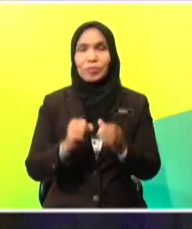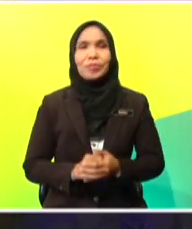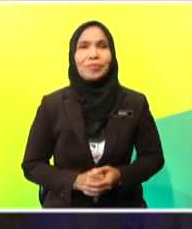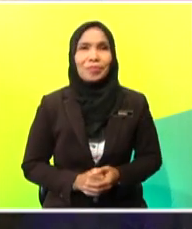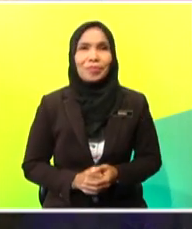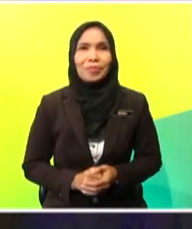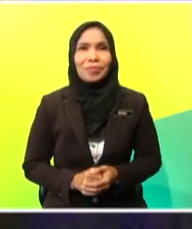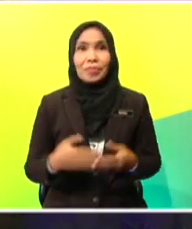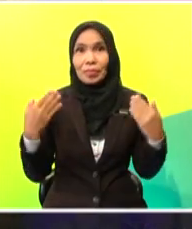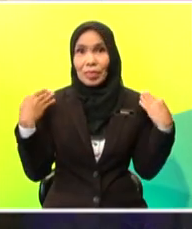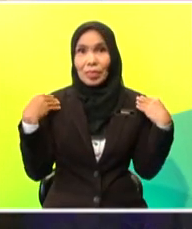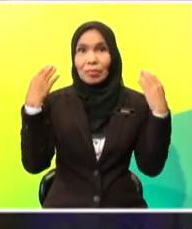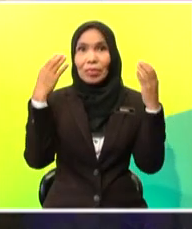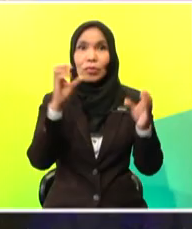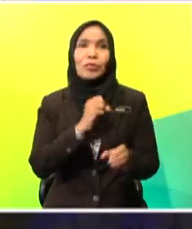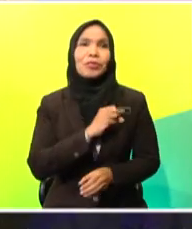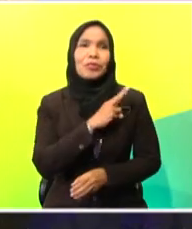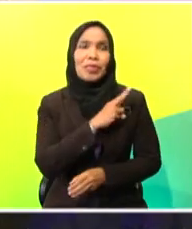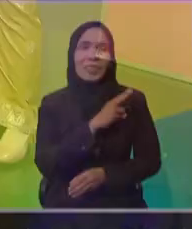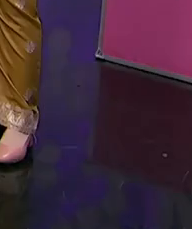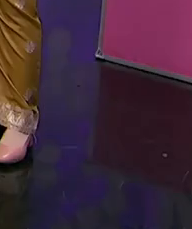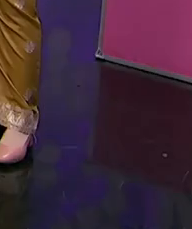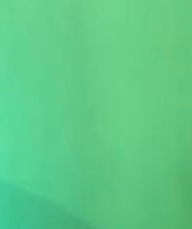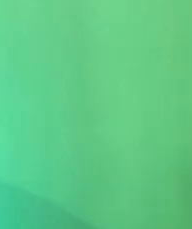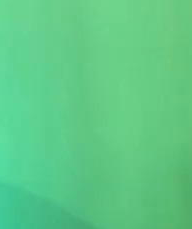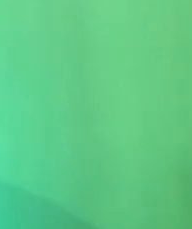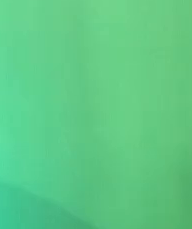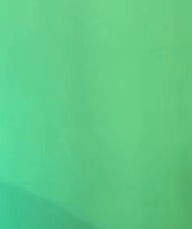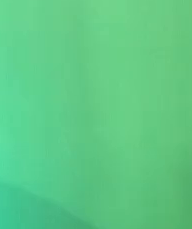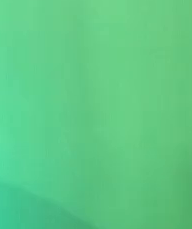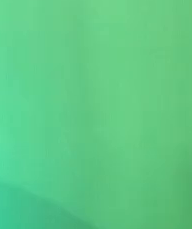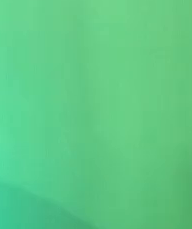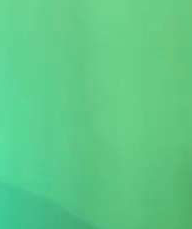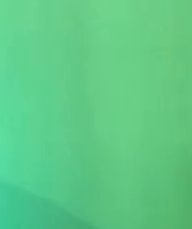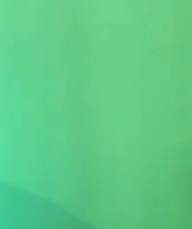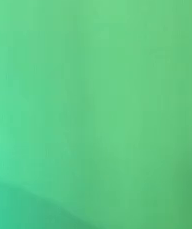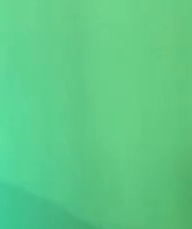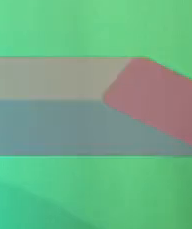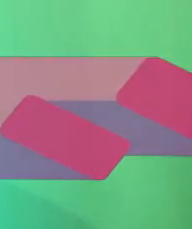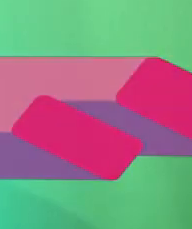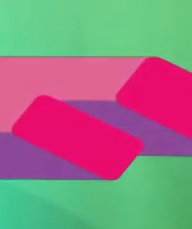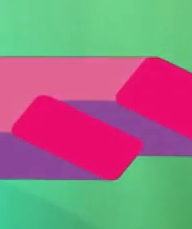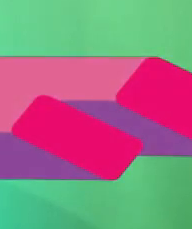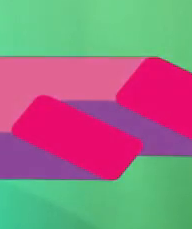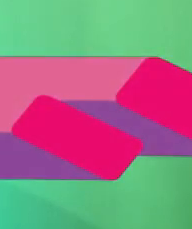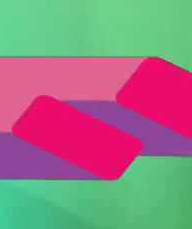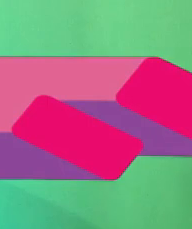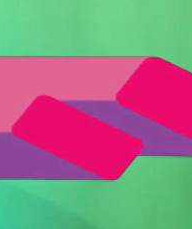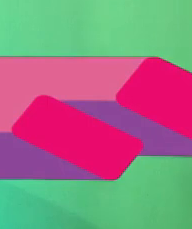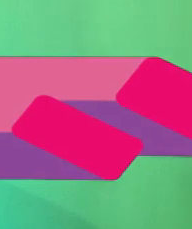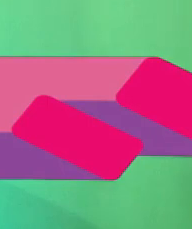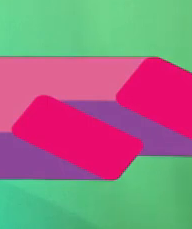juga ada CG Hayley abdulgani merupakan guru juru bahasa isyarat kita pada hari ini